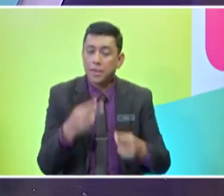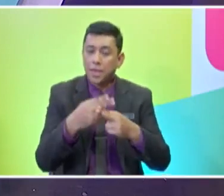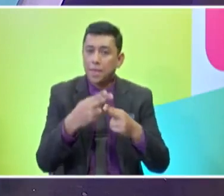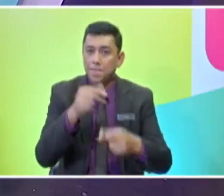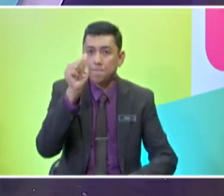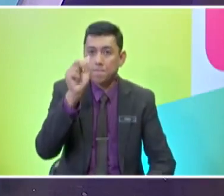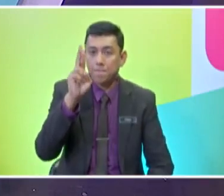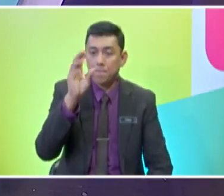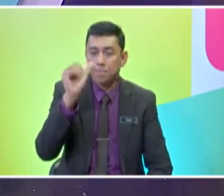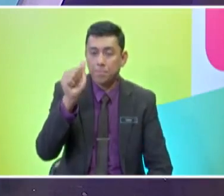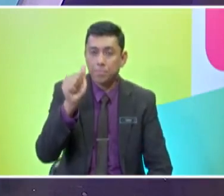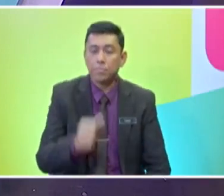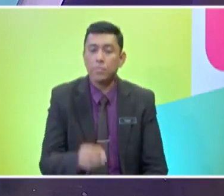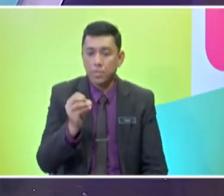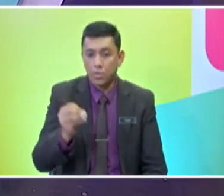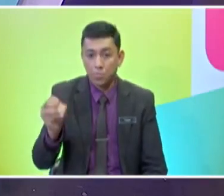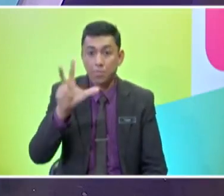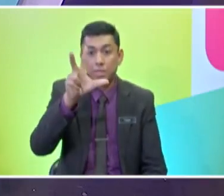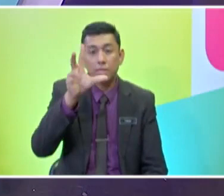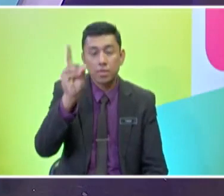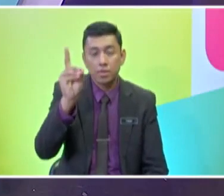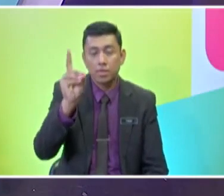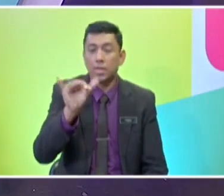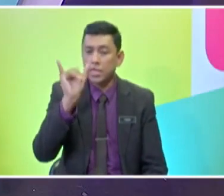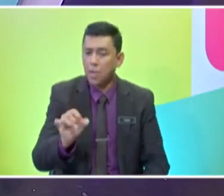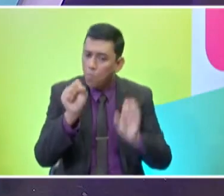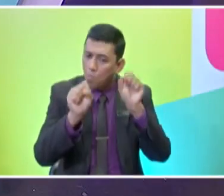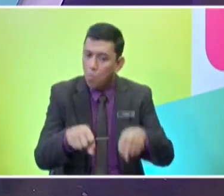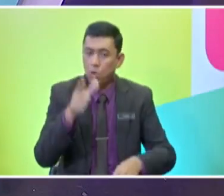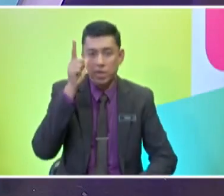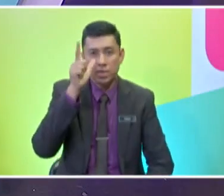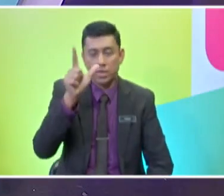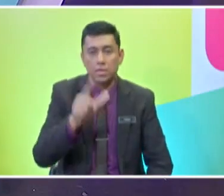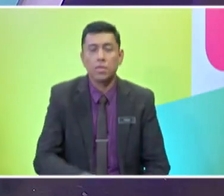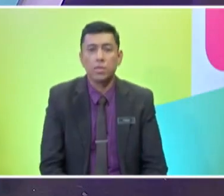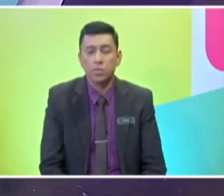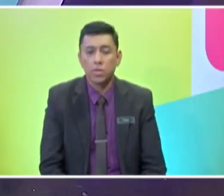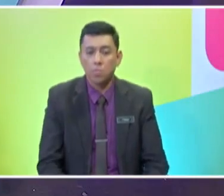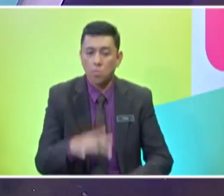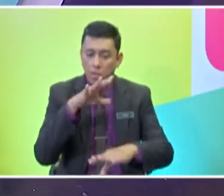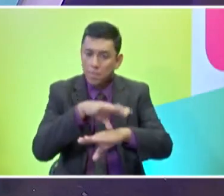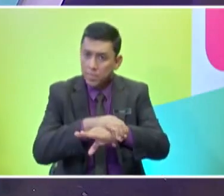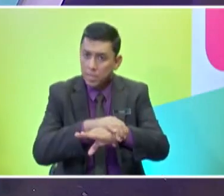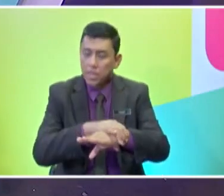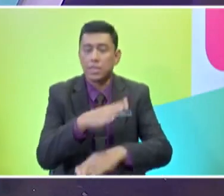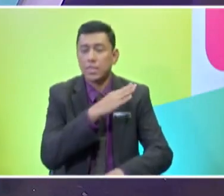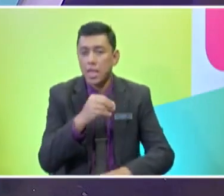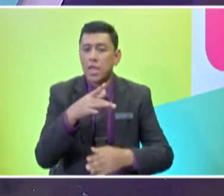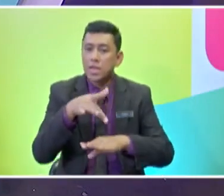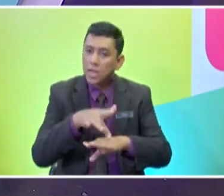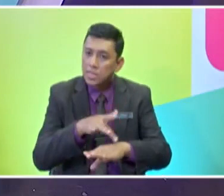Arca merupakan objek 3 dimensi yang boleh kita lihat dari berbagai arah dan juga boleh itu hendak dinasti akan